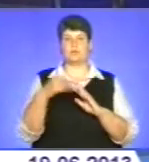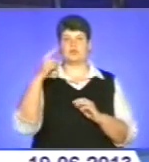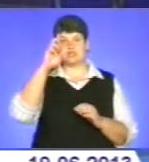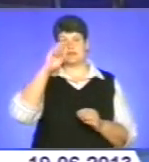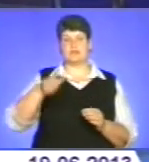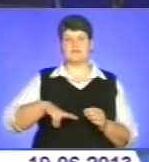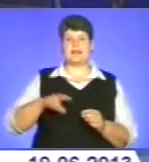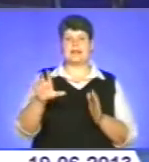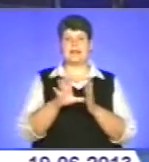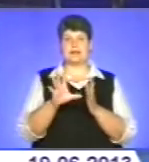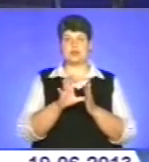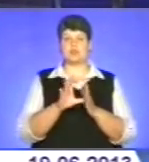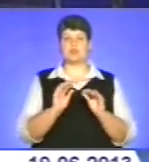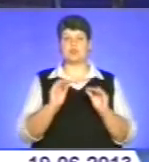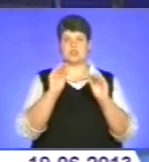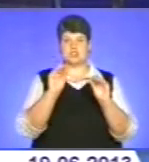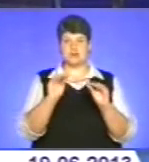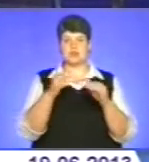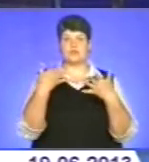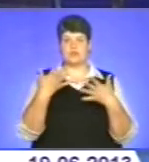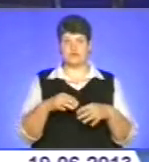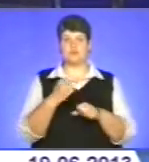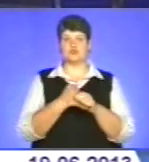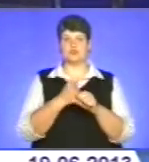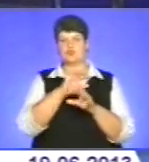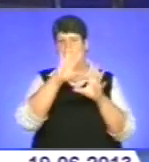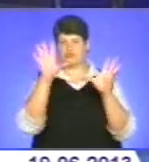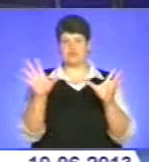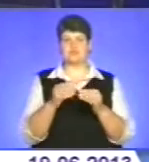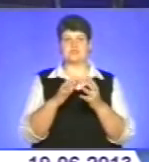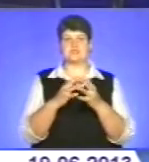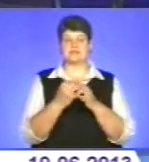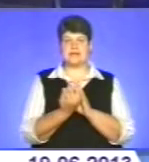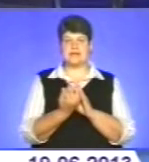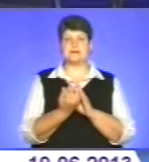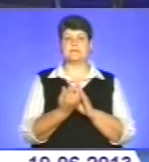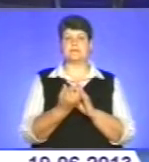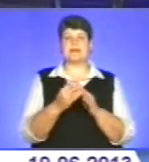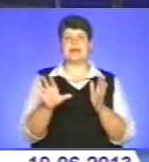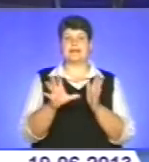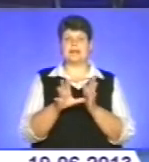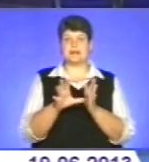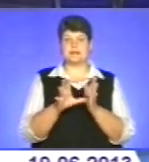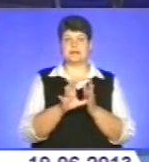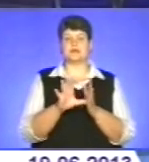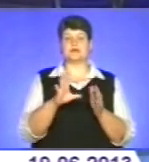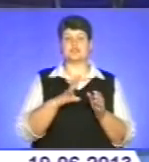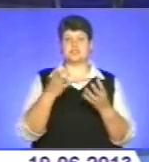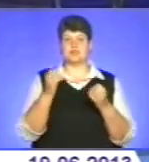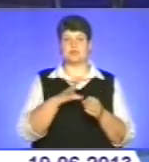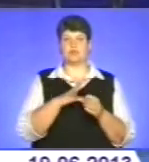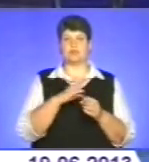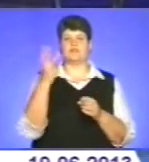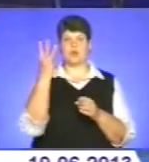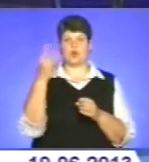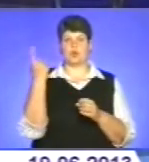адміністрації, електропостачання відновлено майже у всіх населених пунктах. Зазначимо, знеструмлення сталося ще у трьох областях Західної